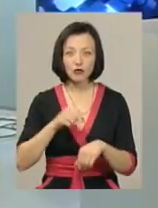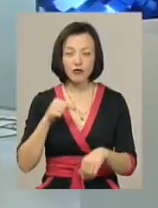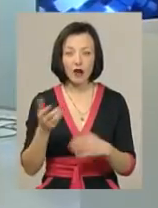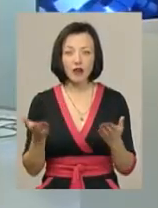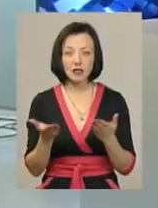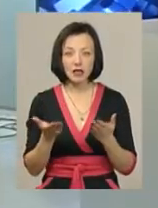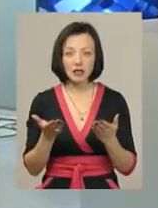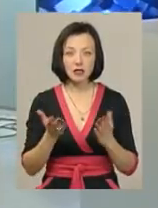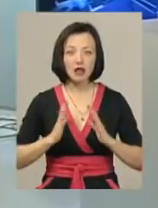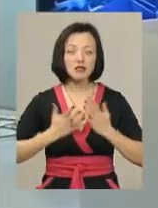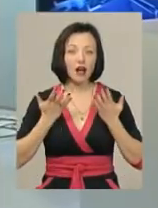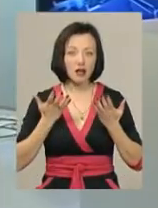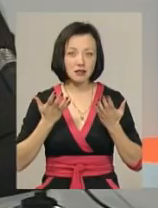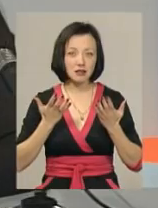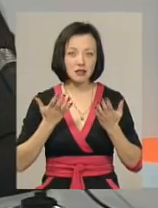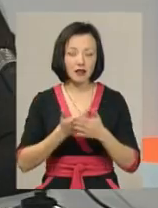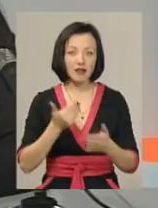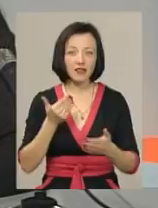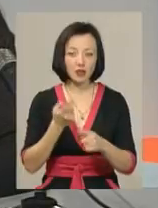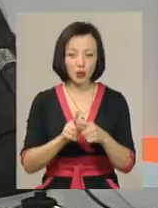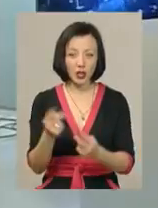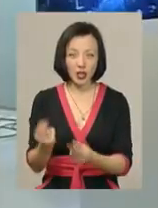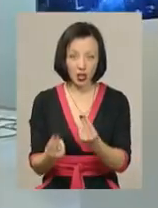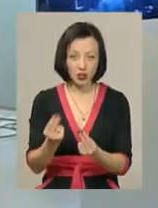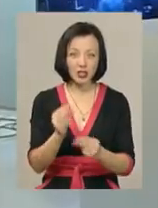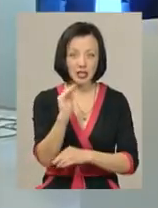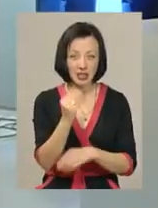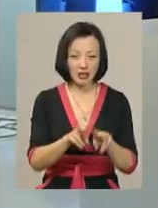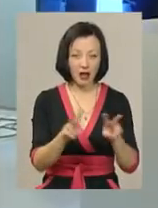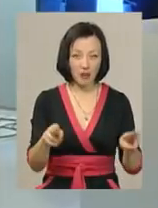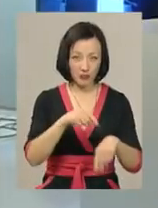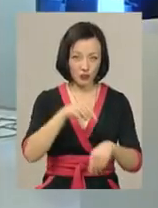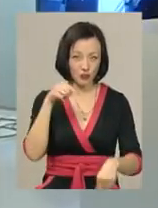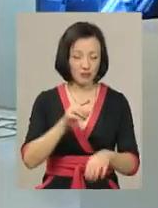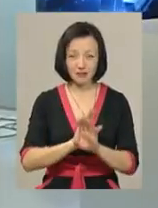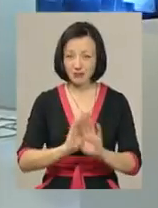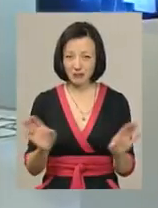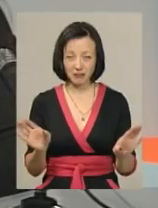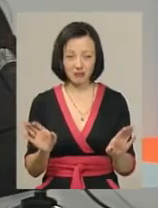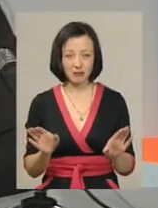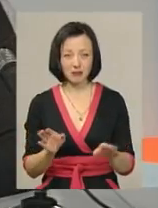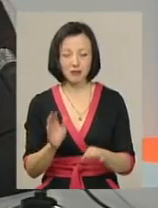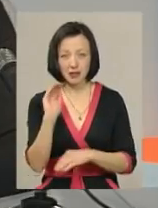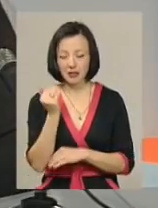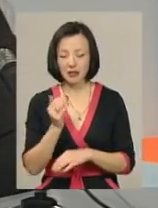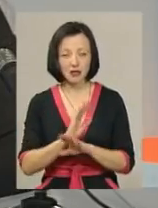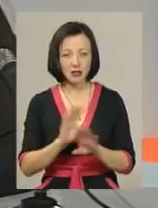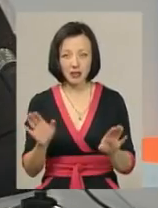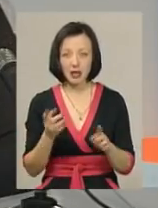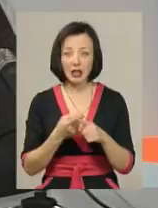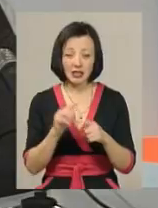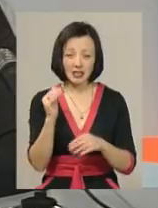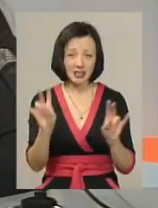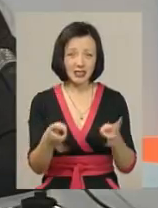е Екстаз від такої іграшки то такий самий такі самі почуття буде відчувати і її дитина а